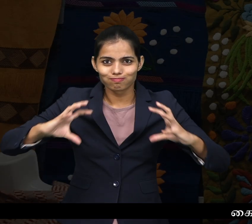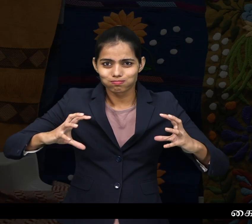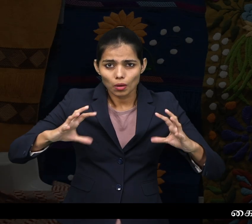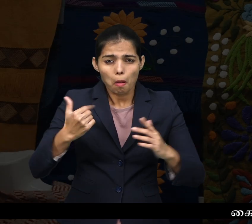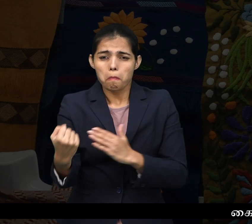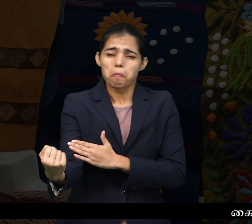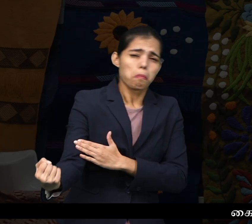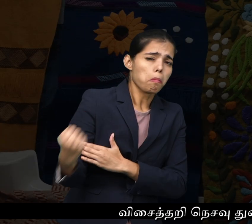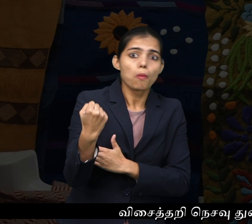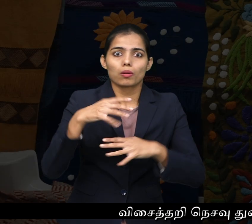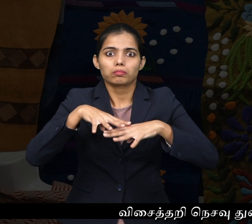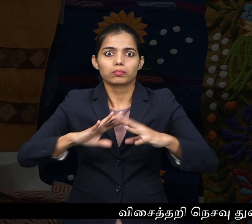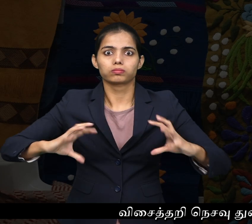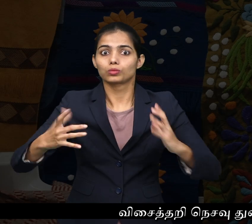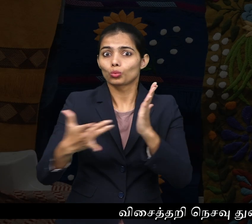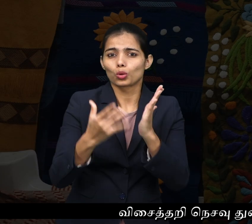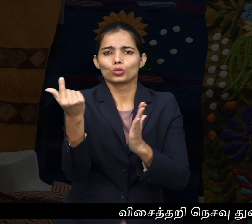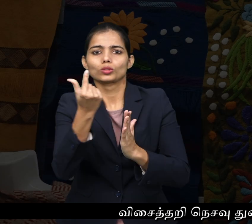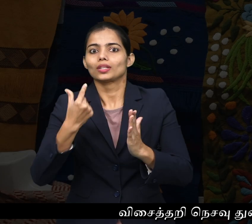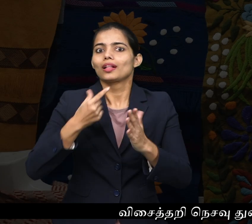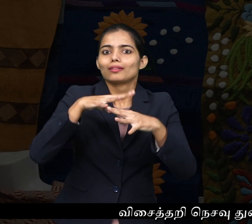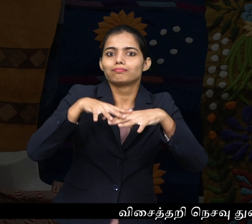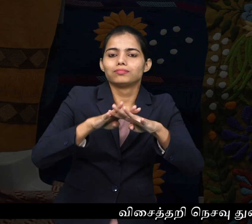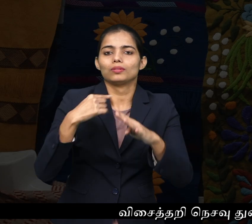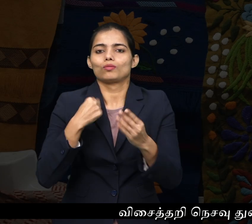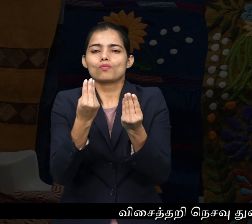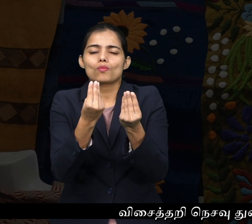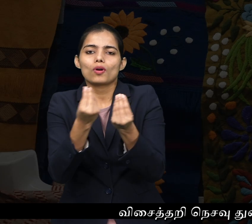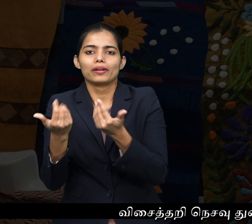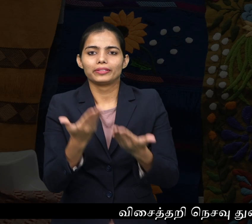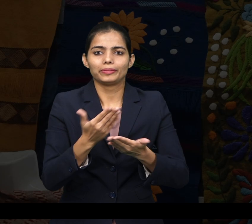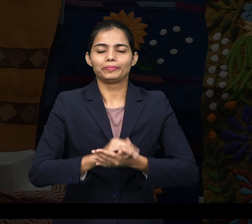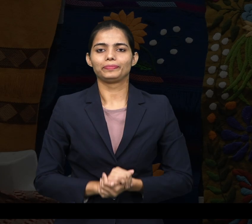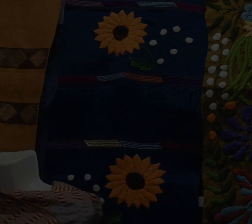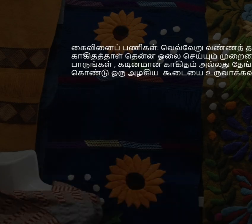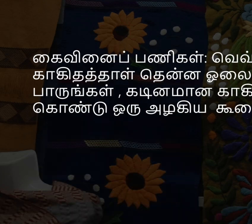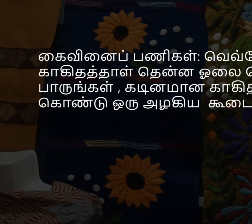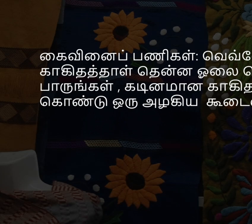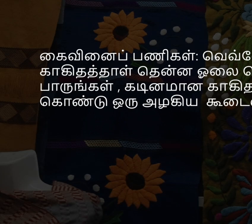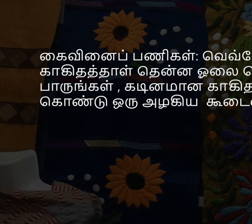கைத்தறி அல்லது விசைத்தறி நெசவு துணிகளில் பயன்படுத்தப்படுகிறது.